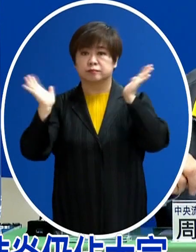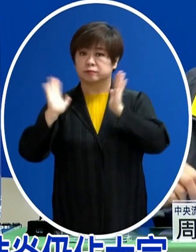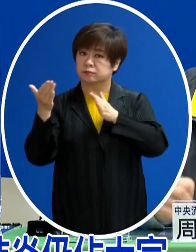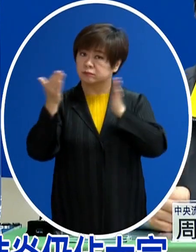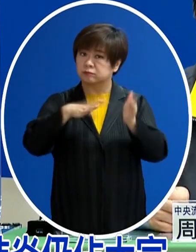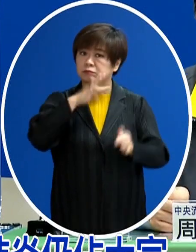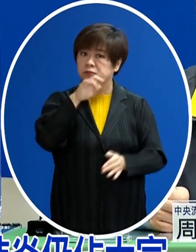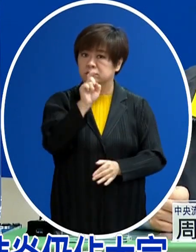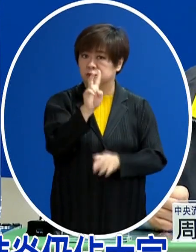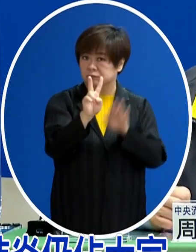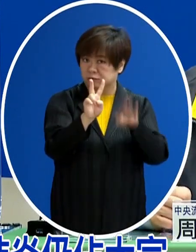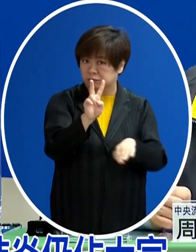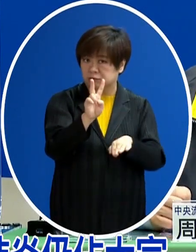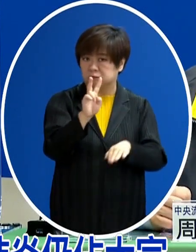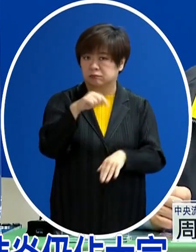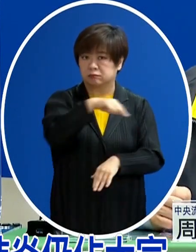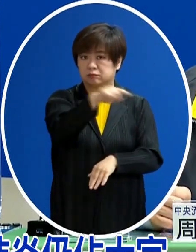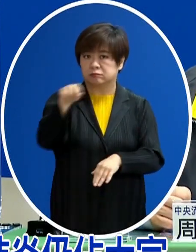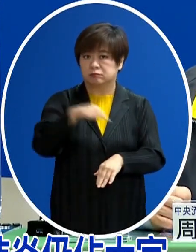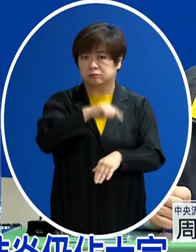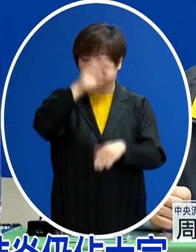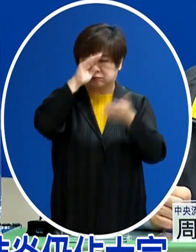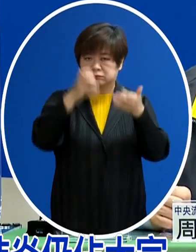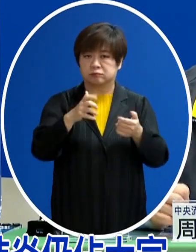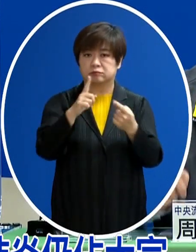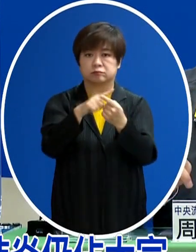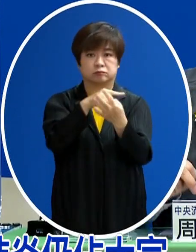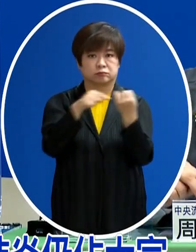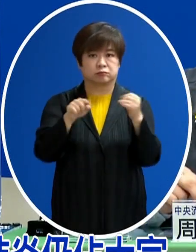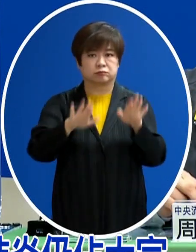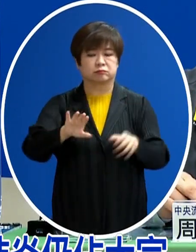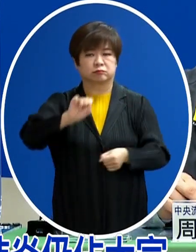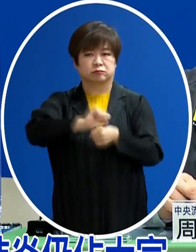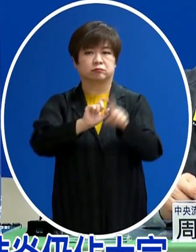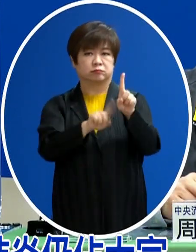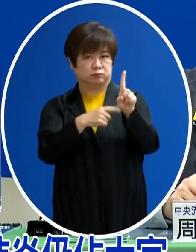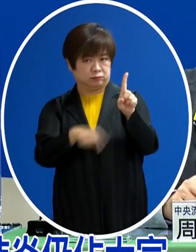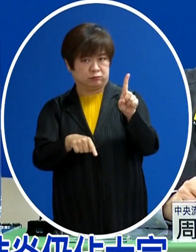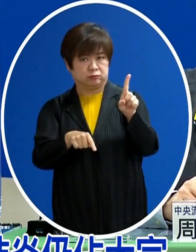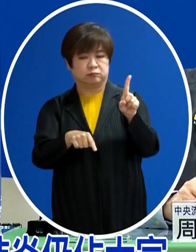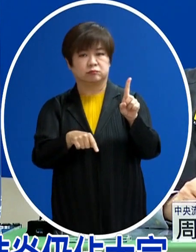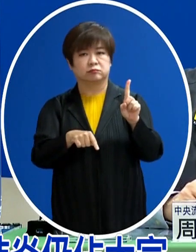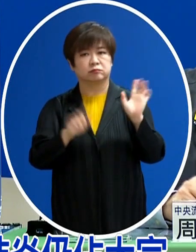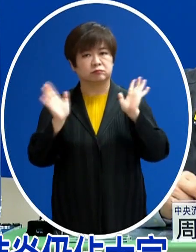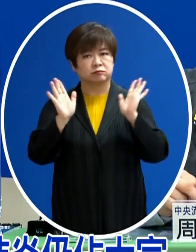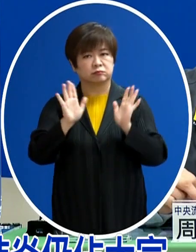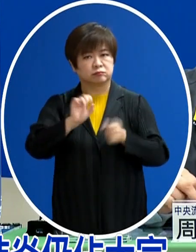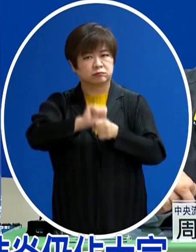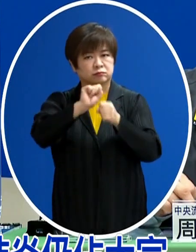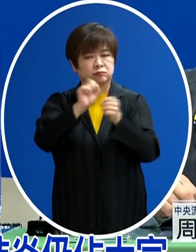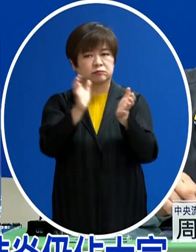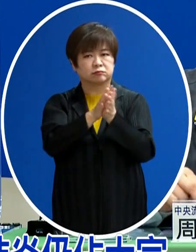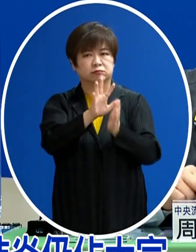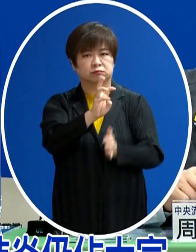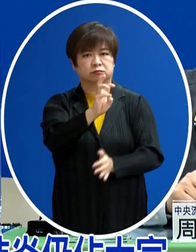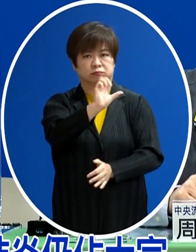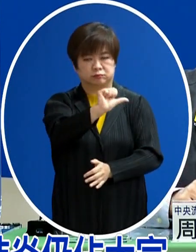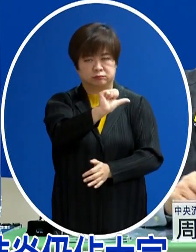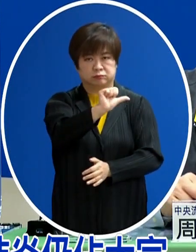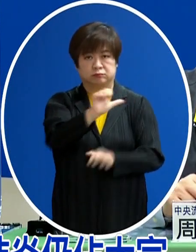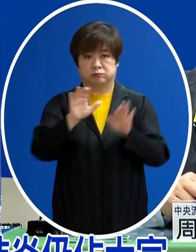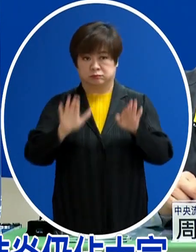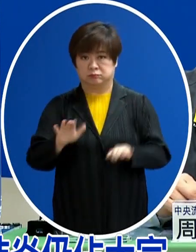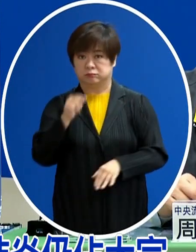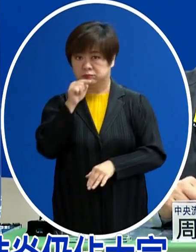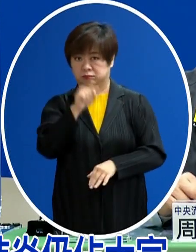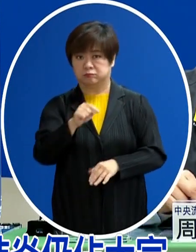分，12岁以下儿童的话，目前的重症人数今天新增1位，所以增加到总共35位。那这一